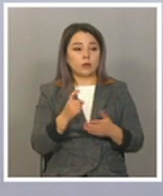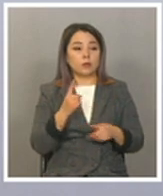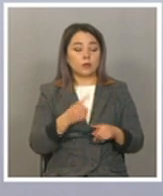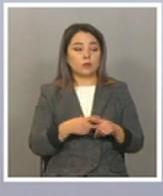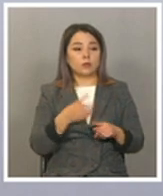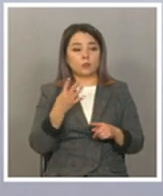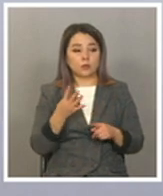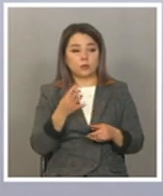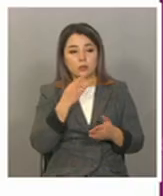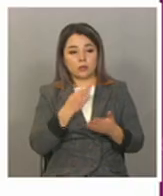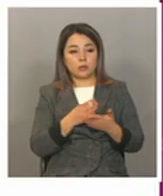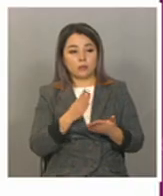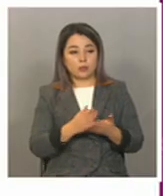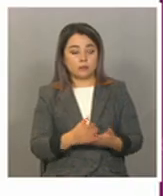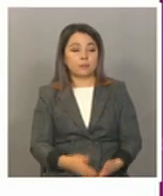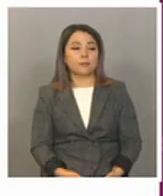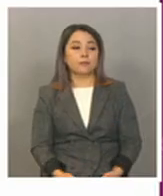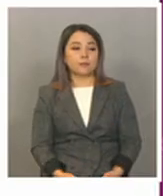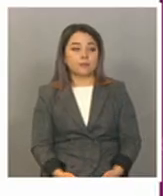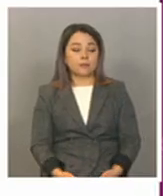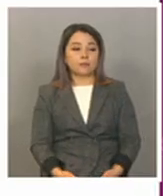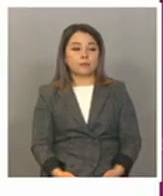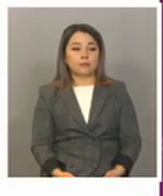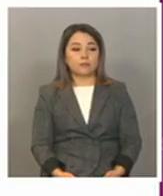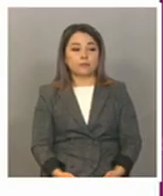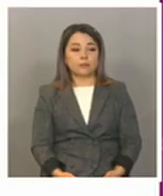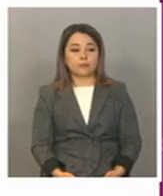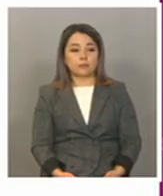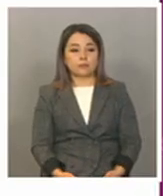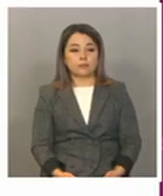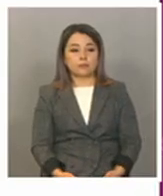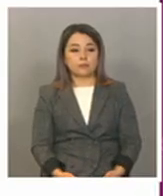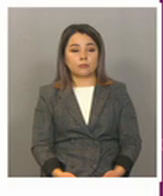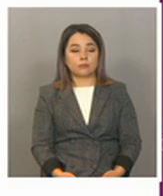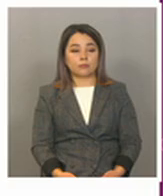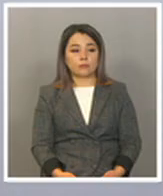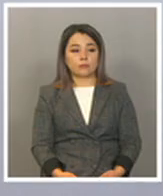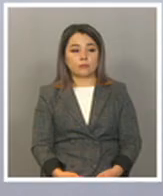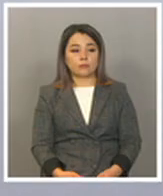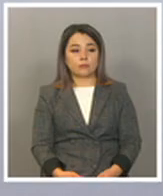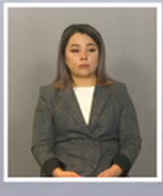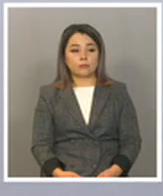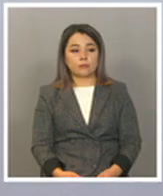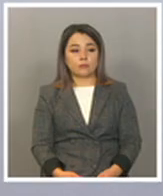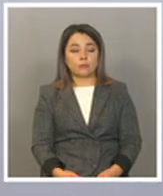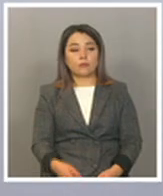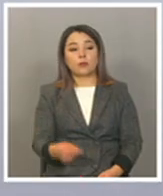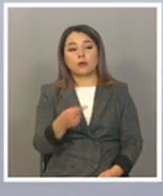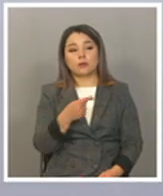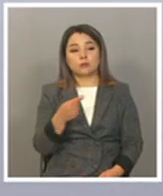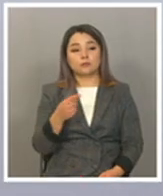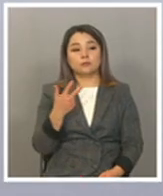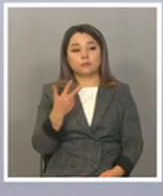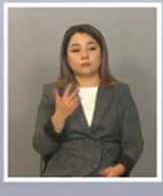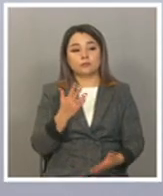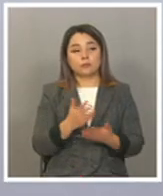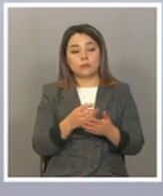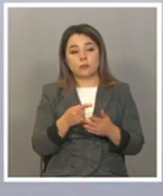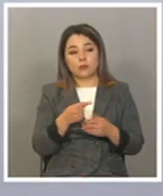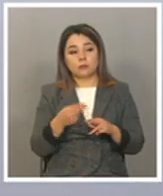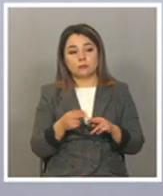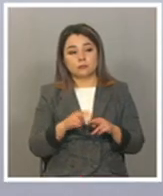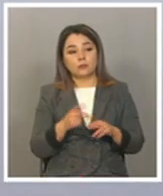қосылған 4 болады. Енді есеп шартына сәйкес, келесі теңдеуді құрайық. Алымынан 3 тазайтамыз, бөлімінен